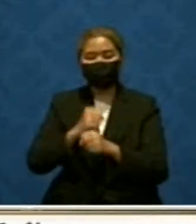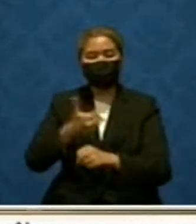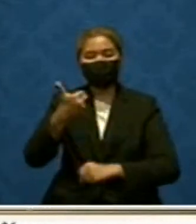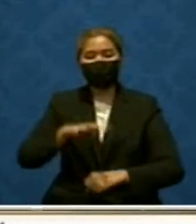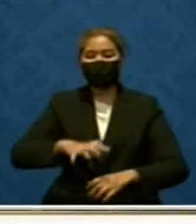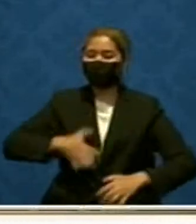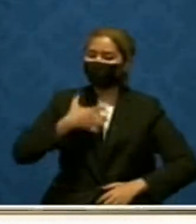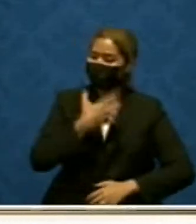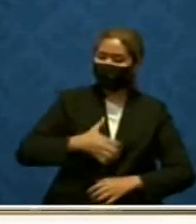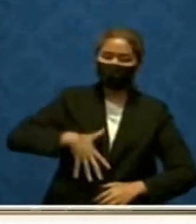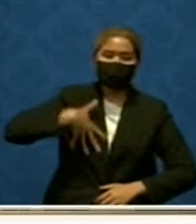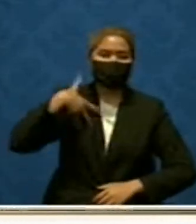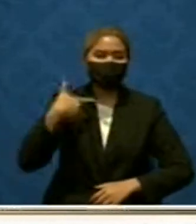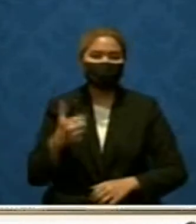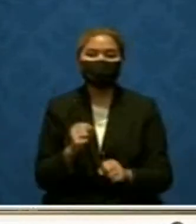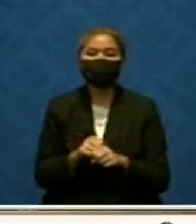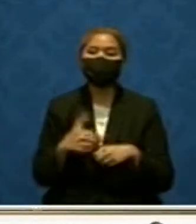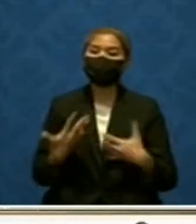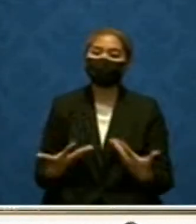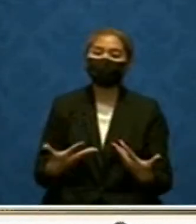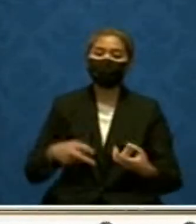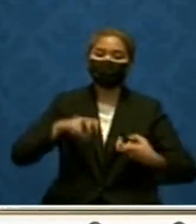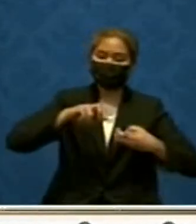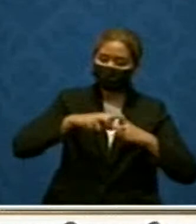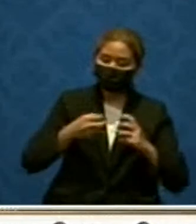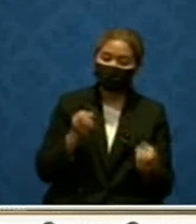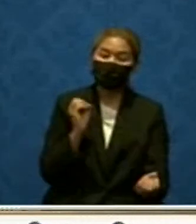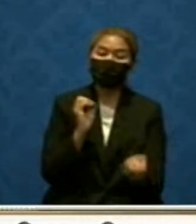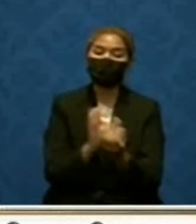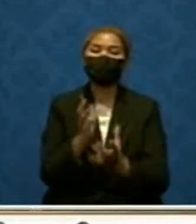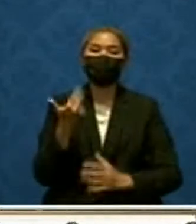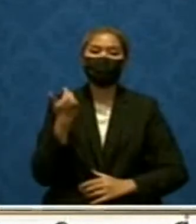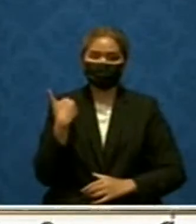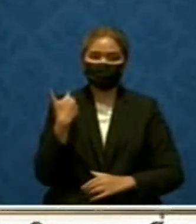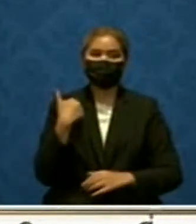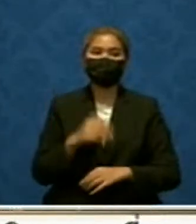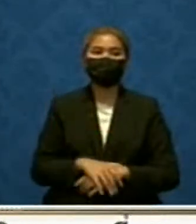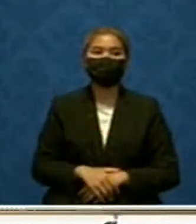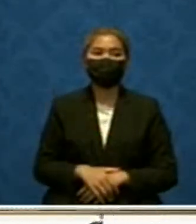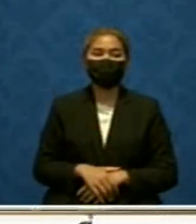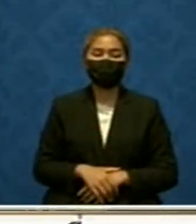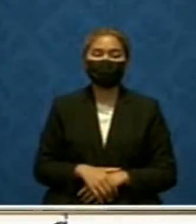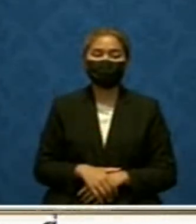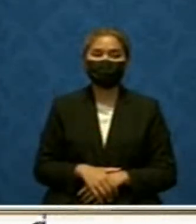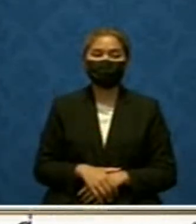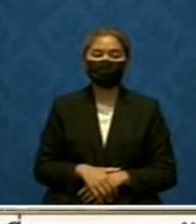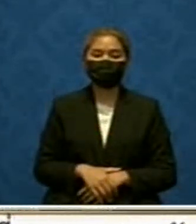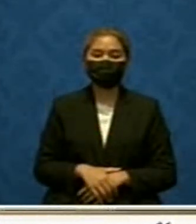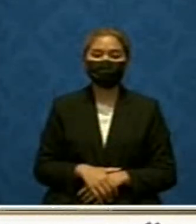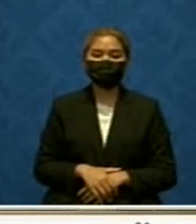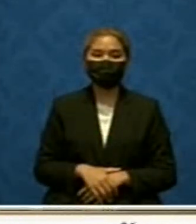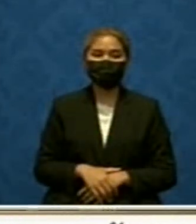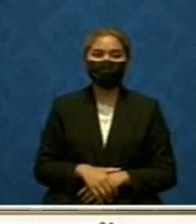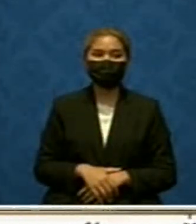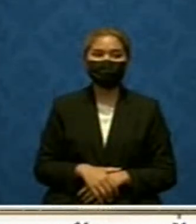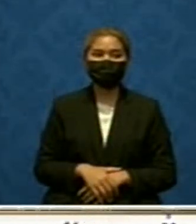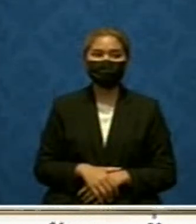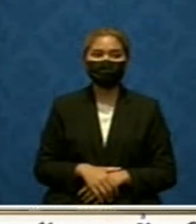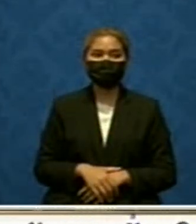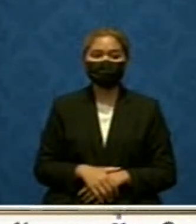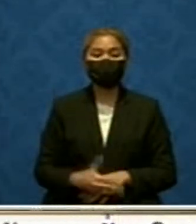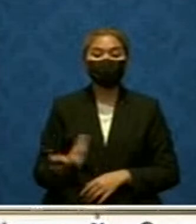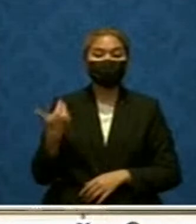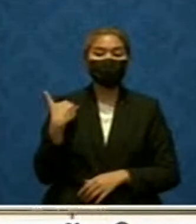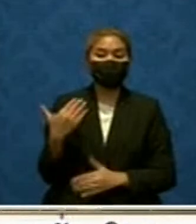ิการแนดิน เจ้งอย่นี้ แน่นอน ธรรฐานครับคนมาฝากผมให้บอกใยกน้ำตรี เดียววหหจะเปิดเผยชื่